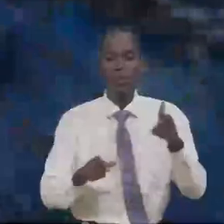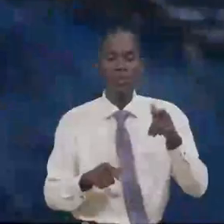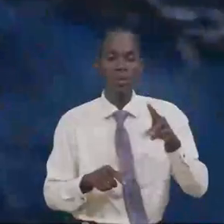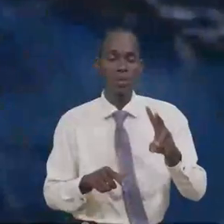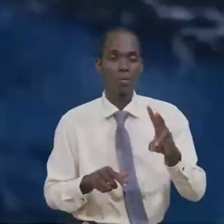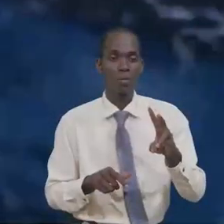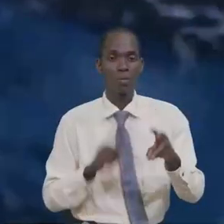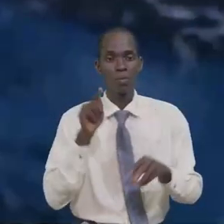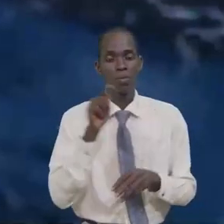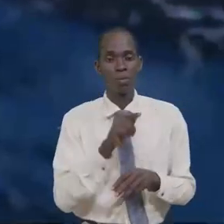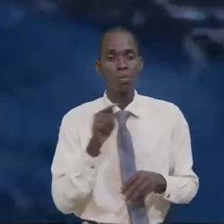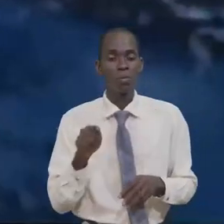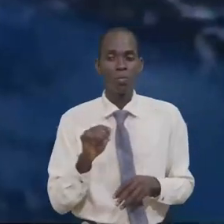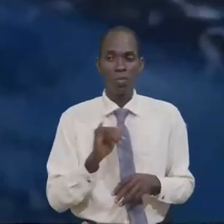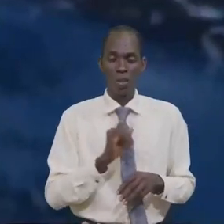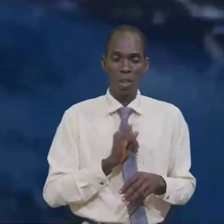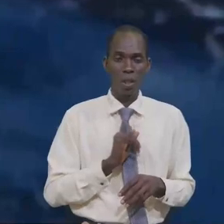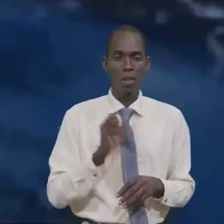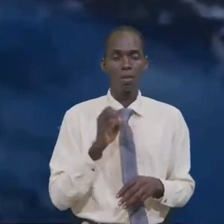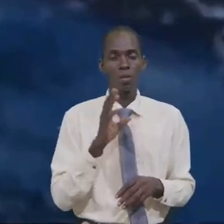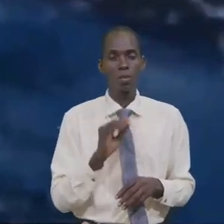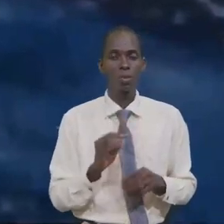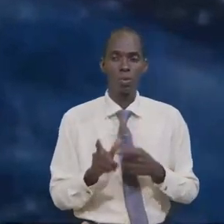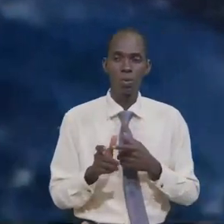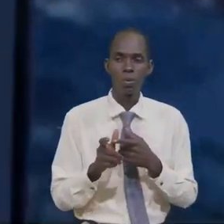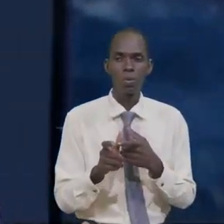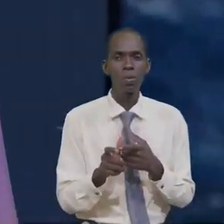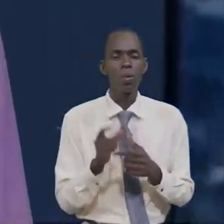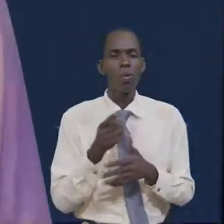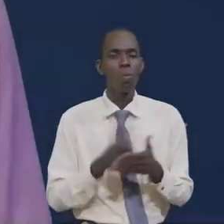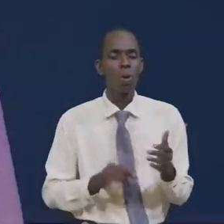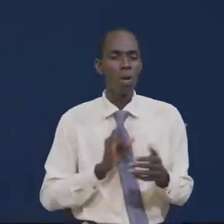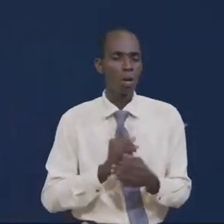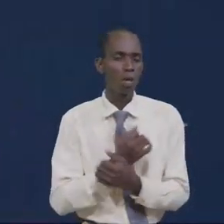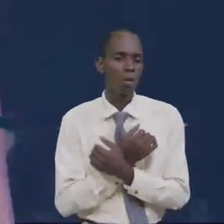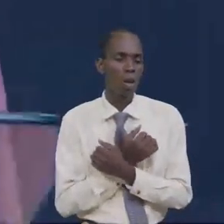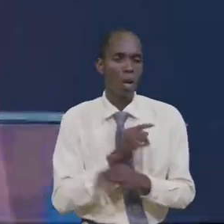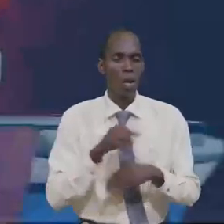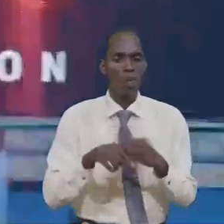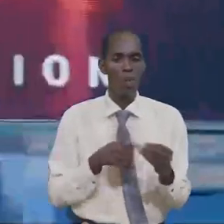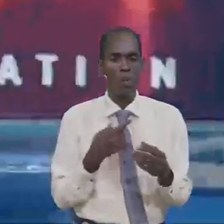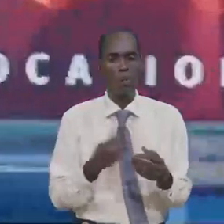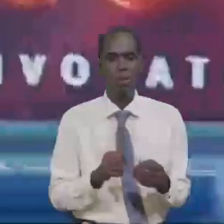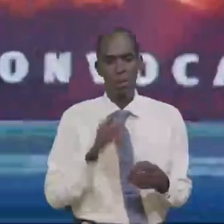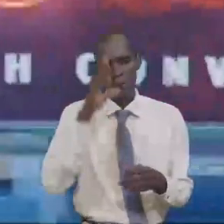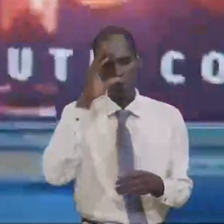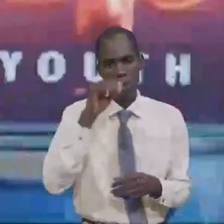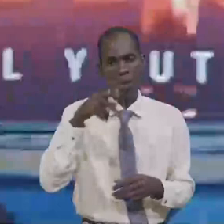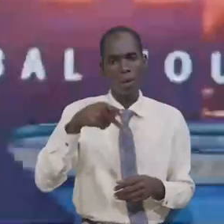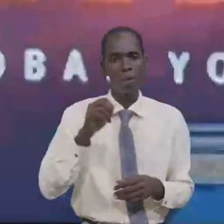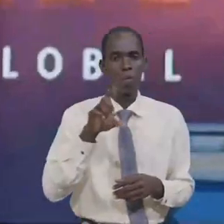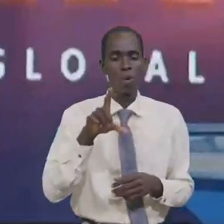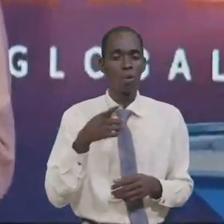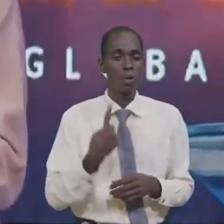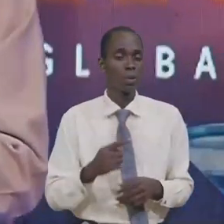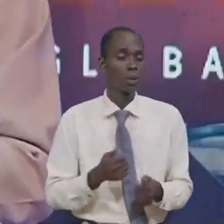c'est quoi je verser 26 mois donc je cours ce que j'aime de l'apôtre Paul c'est qu'il n'était pas un prédicateur